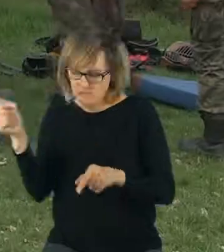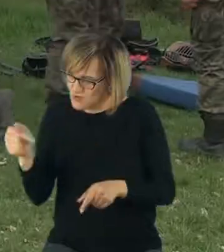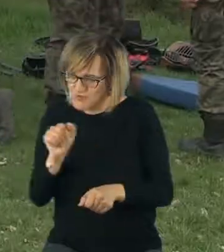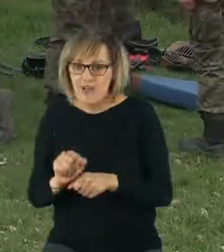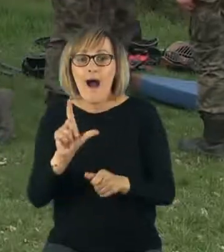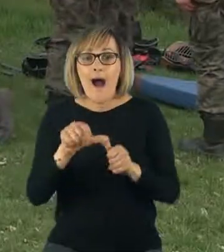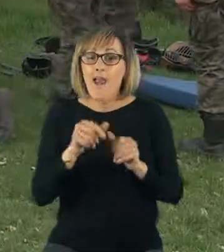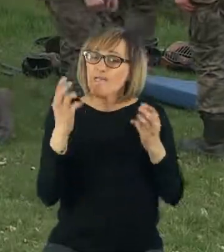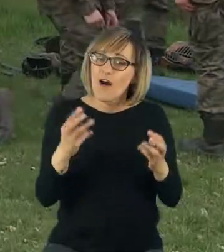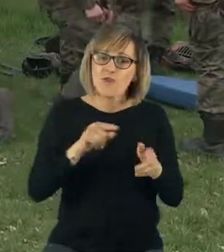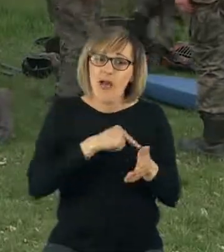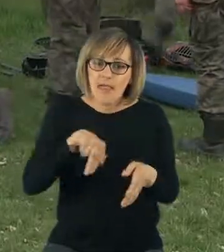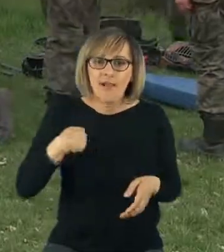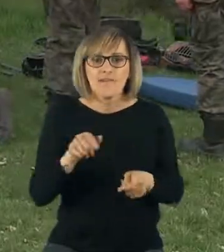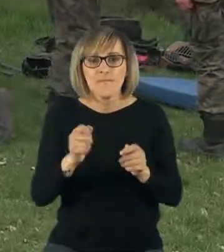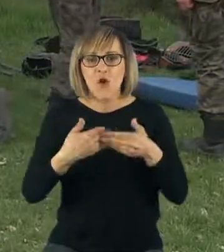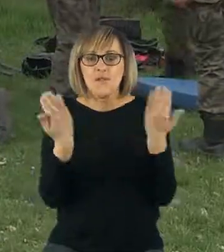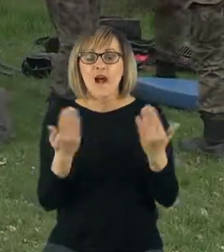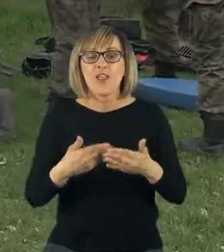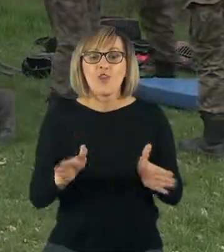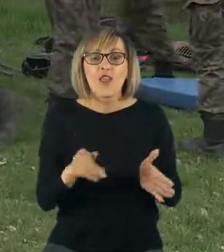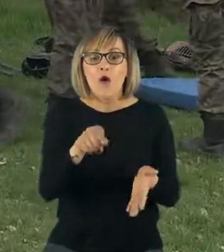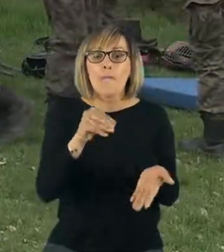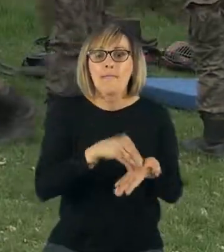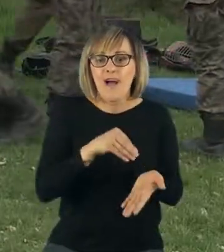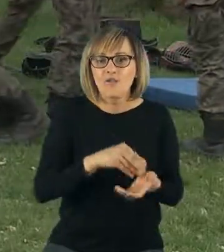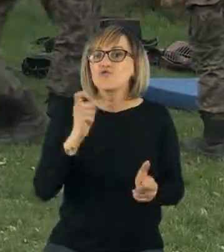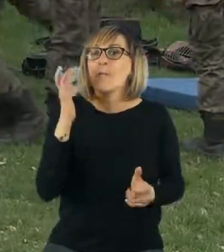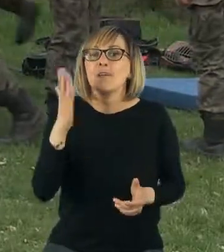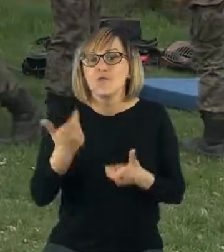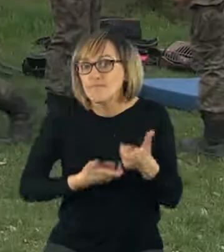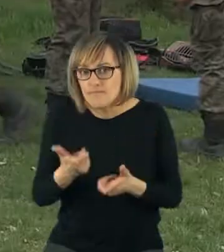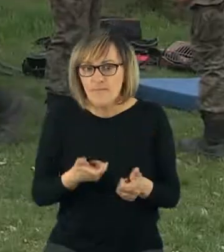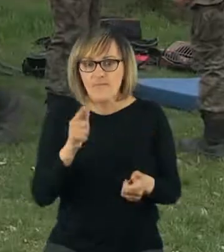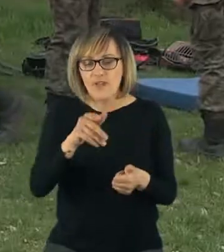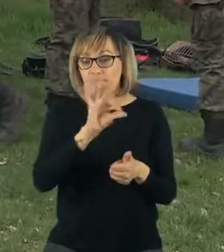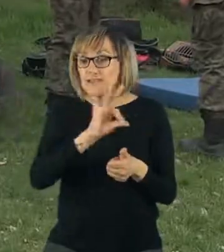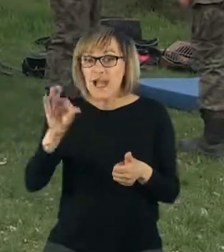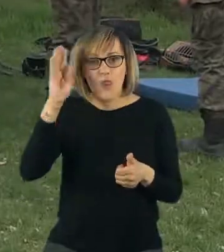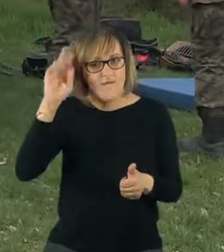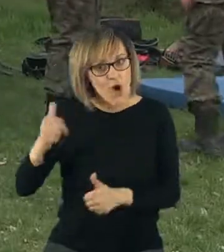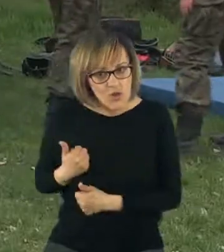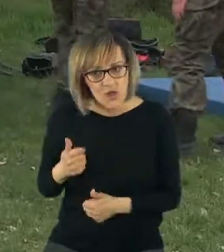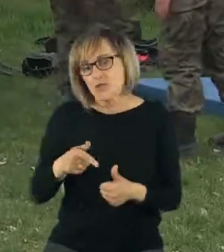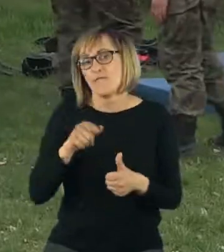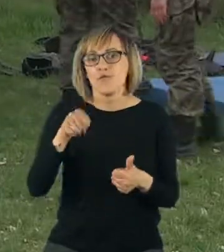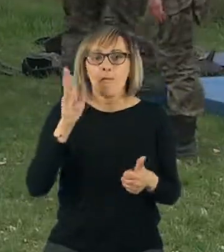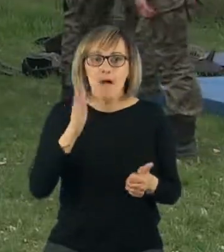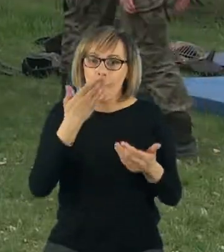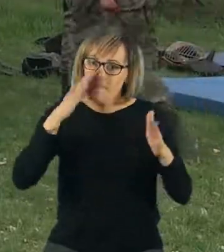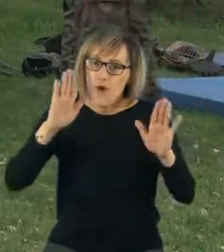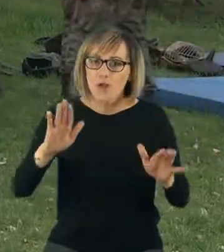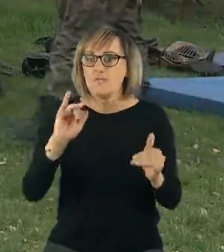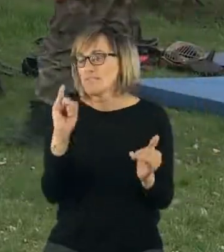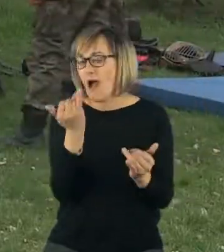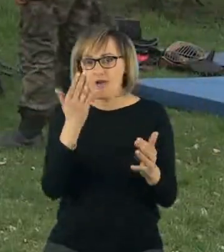otwartych elementy praktyczne. Cóż będzie się działo? Jeśli chodzi o specjalność wojskową, będzie to przede wszystkim pokaz